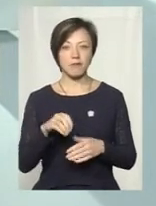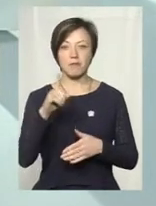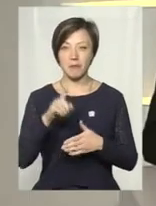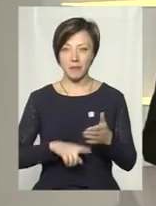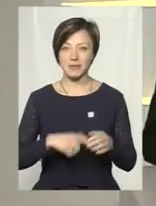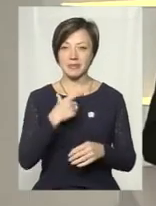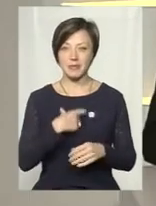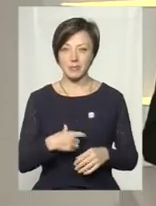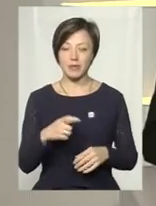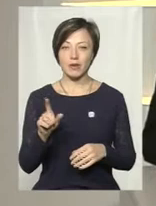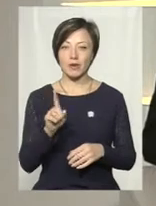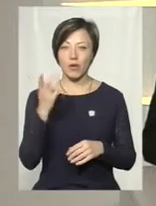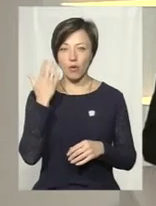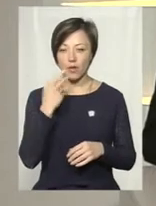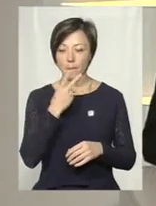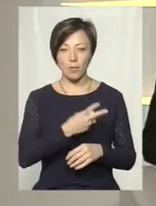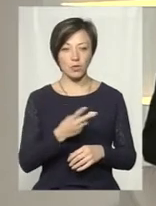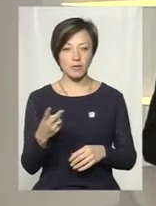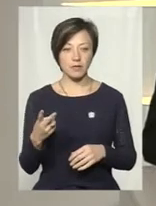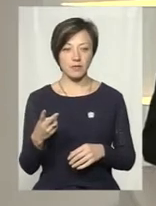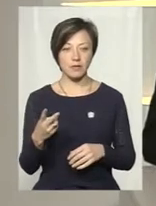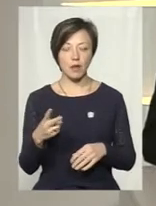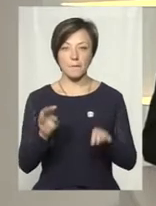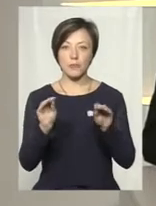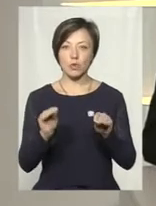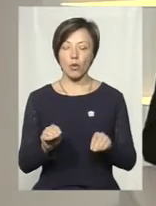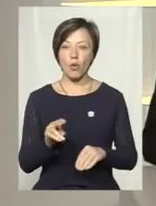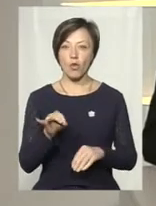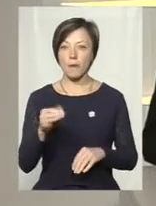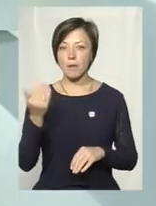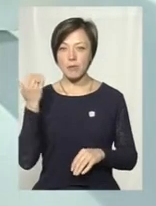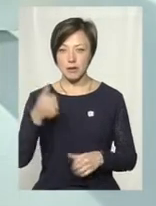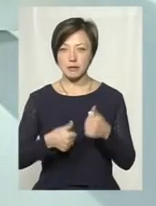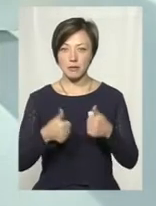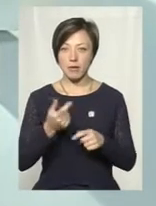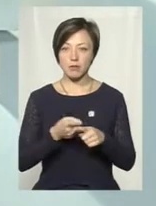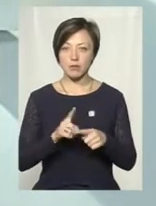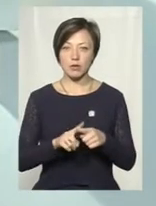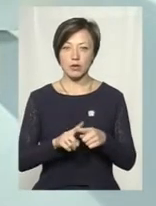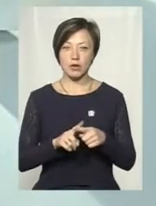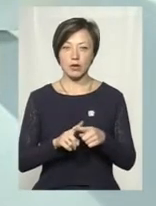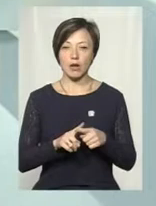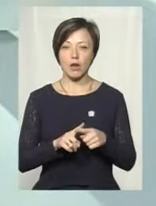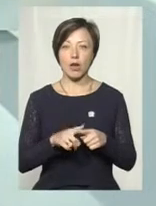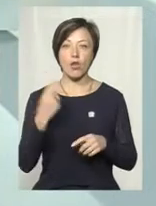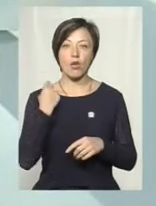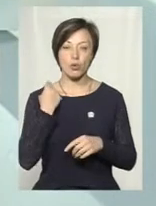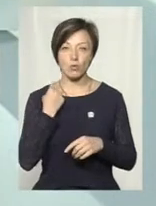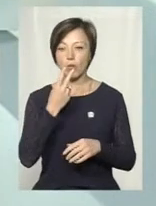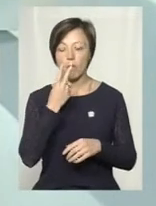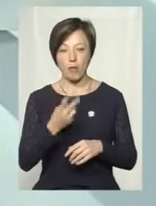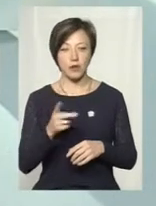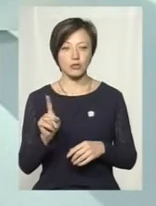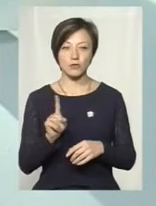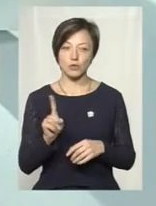переконавши себе, коли подивився протоколи попередніх змагань, які були в Орландо, в Лондоні, побачив,